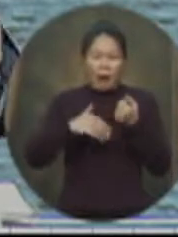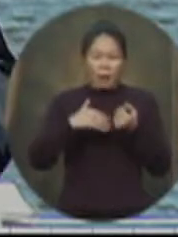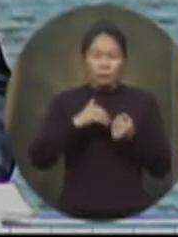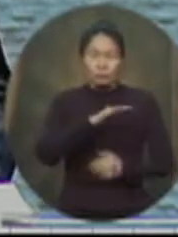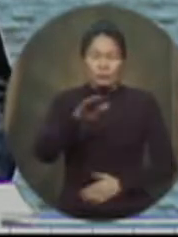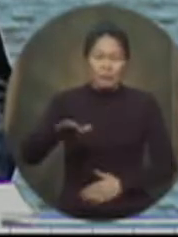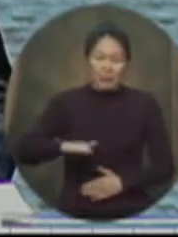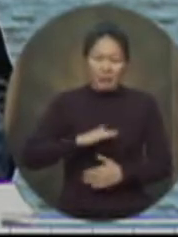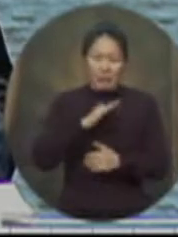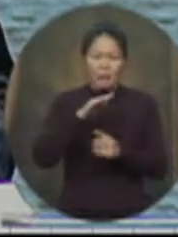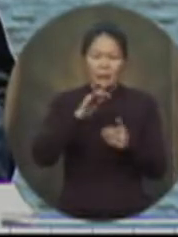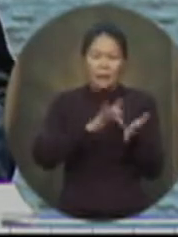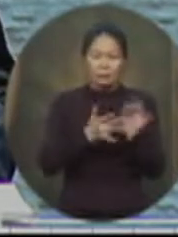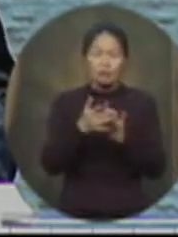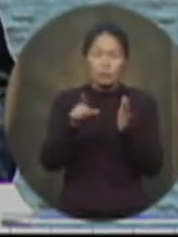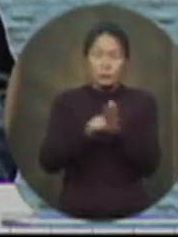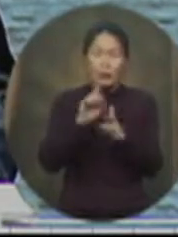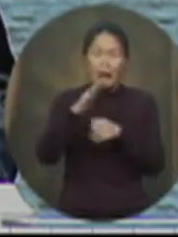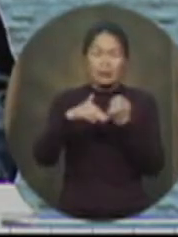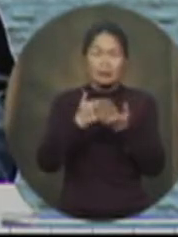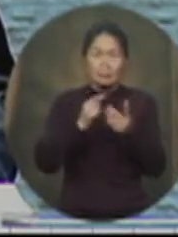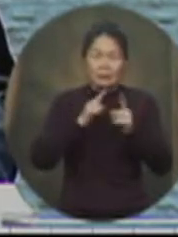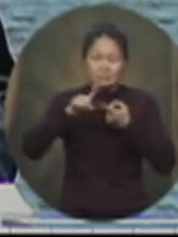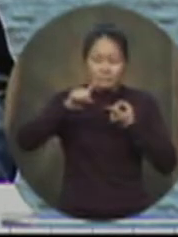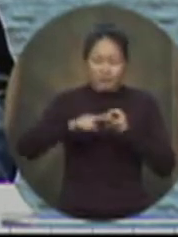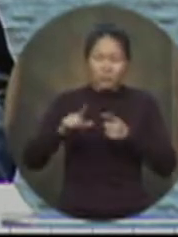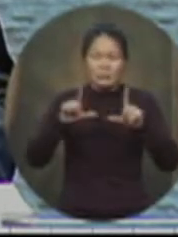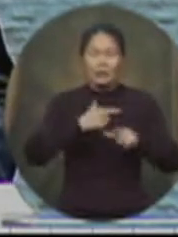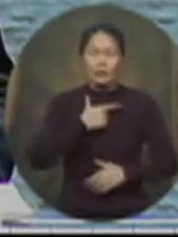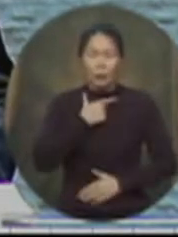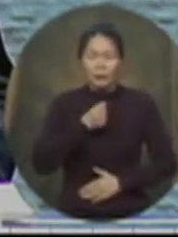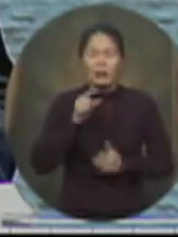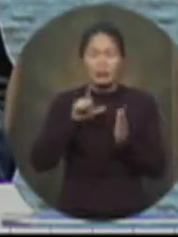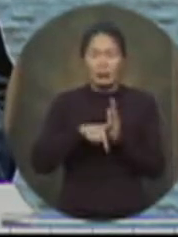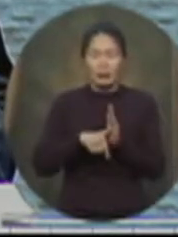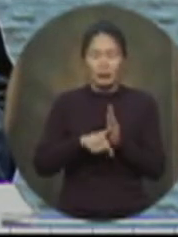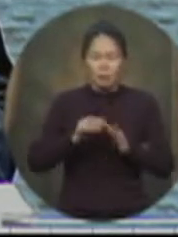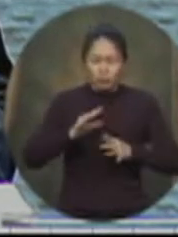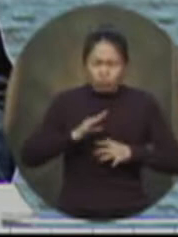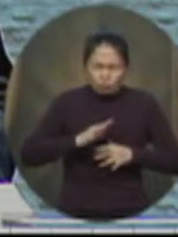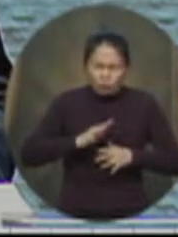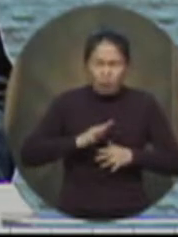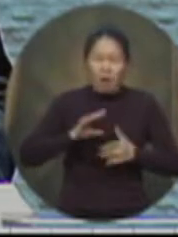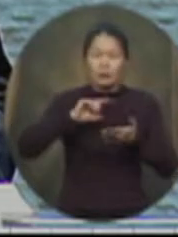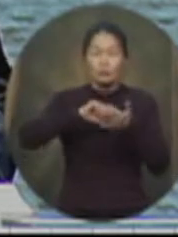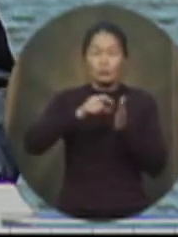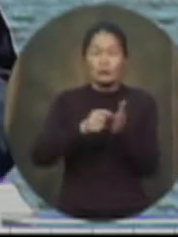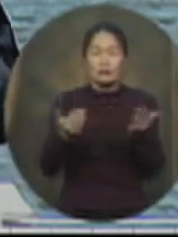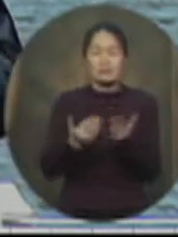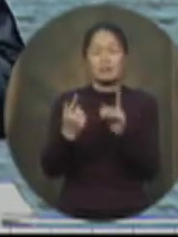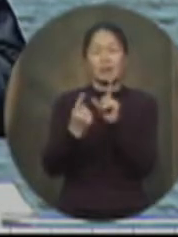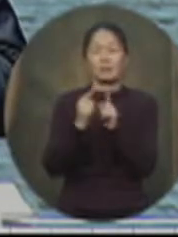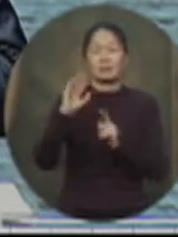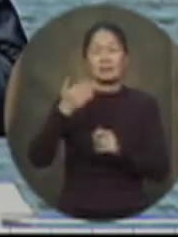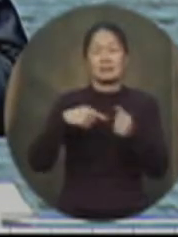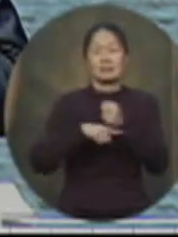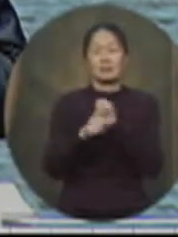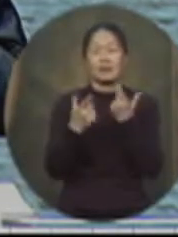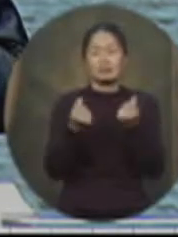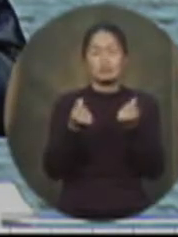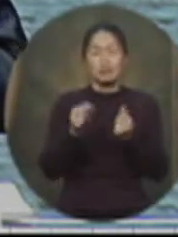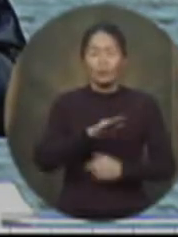살아가려고 할 때 두려워할 만한 일을 만날 거라는 뜻이죠 여러분 마음에